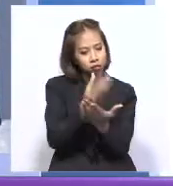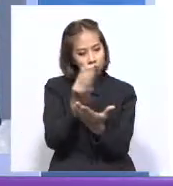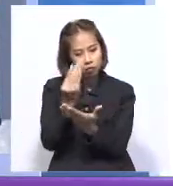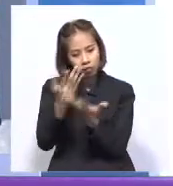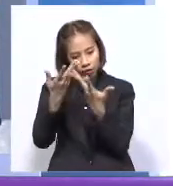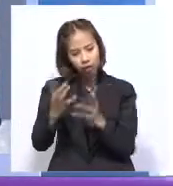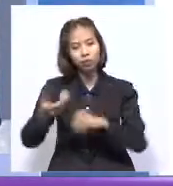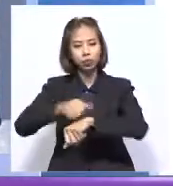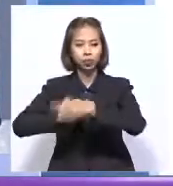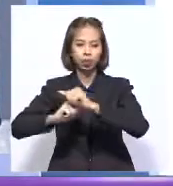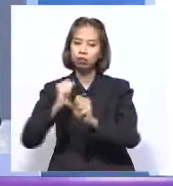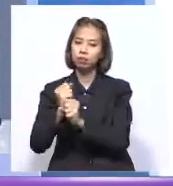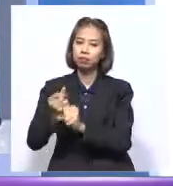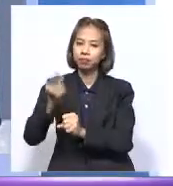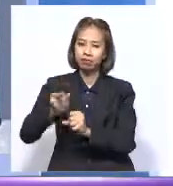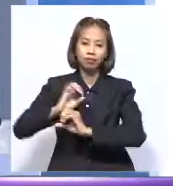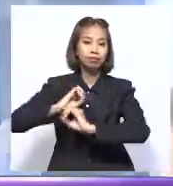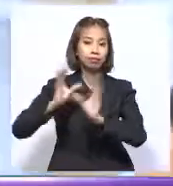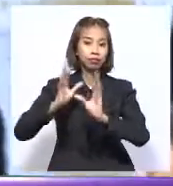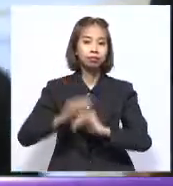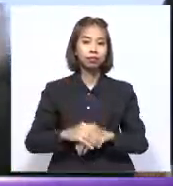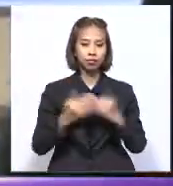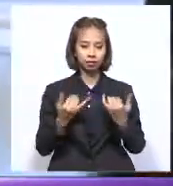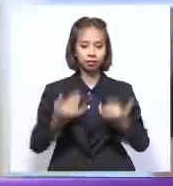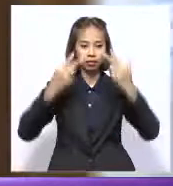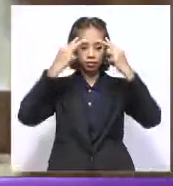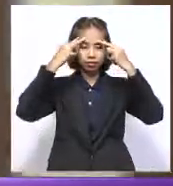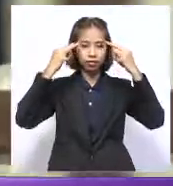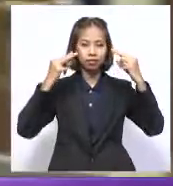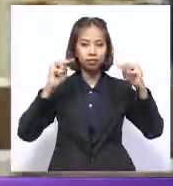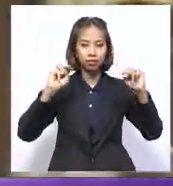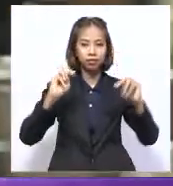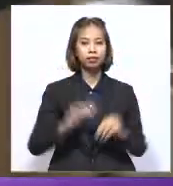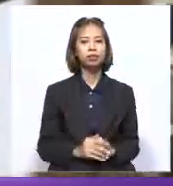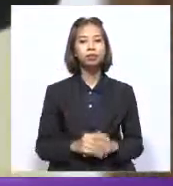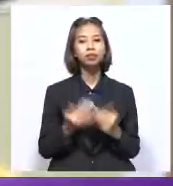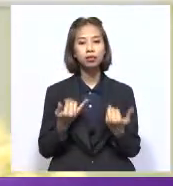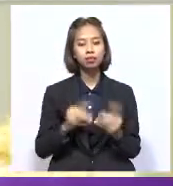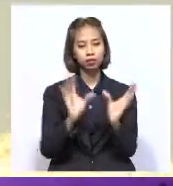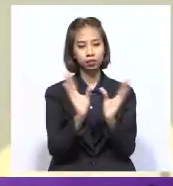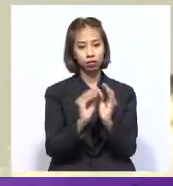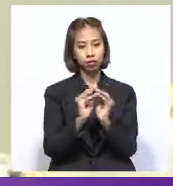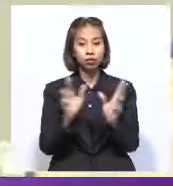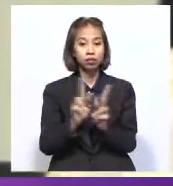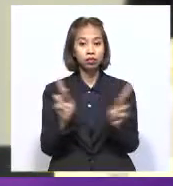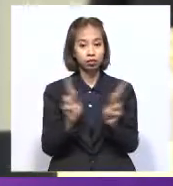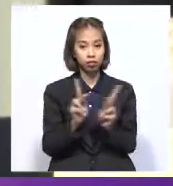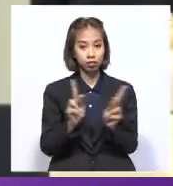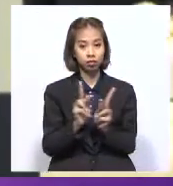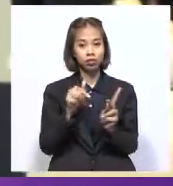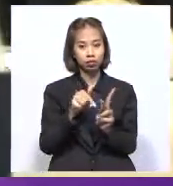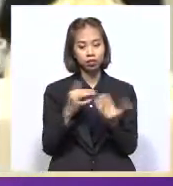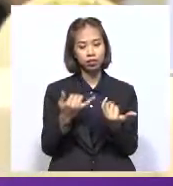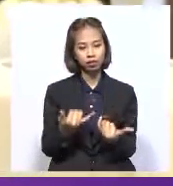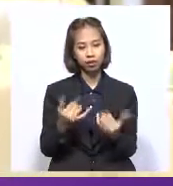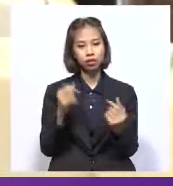กิดผลก้าวหน้าที่ชัดเจนพลเอกประยุทธ์จันทร์โอชานายกรัฐมนตรีได้ร่วมประชุมคณะกรรมการขับเคลื่อนการปฏิ